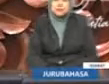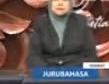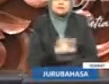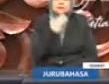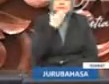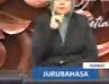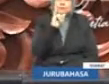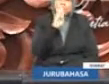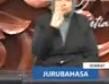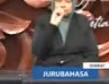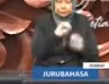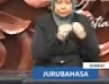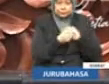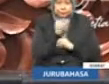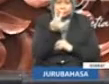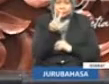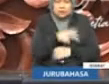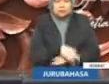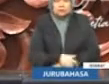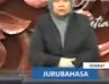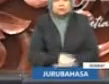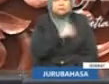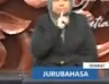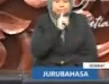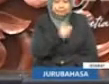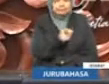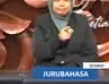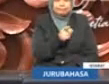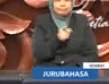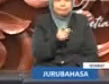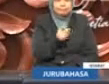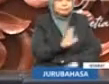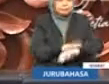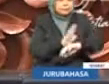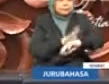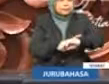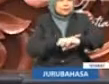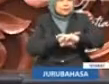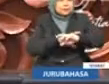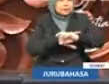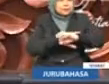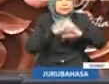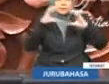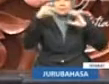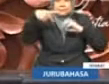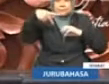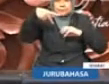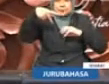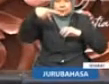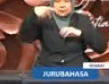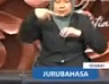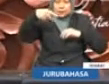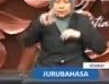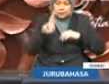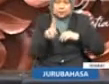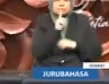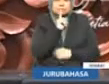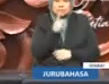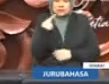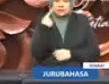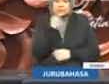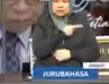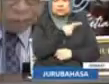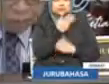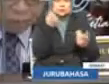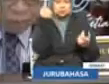Pemprov Maret soal yang tentu ini adalah dimana semasa parkiran harapan merajuk kerajaan kita setuju bahwa